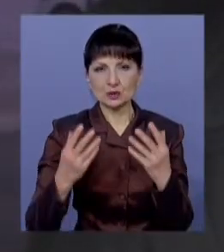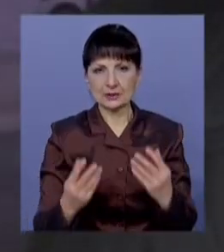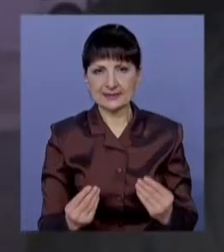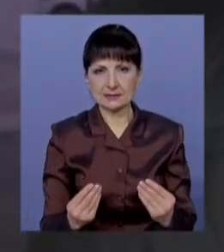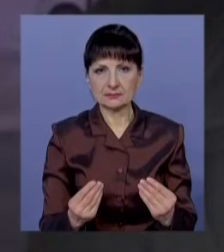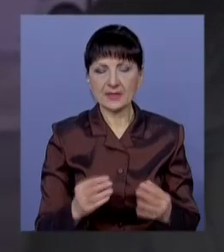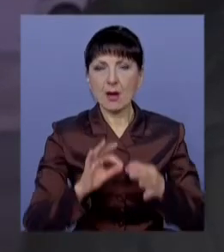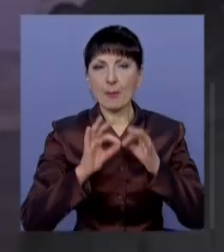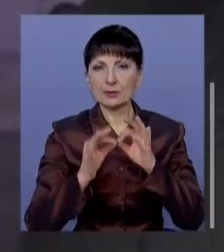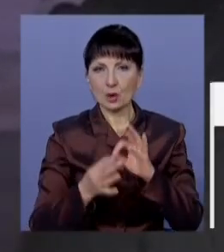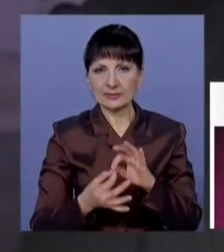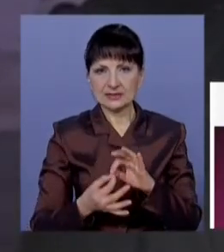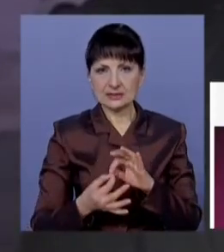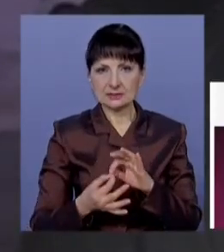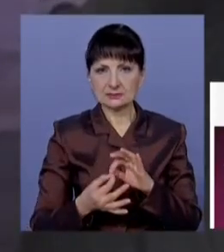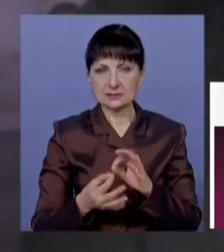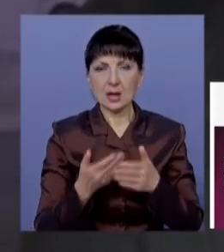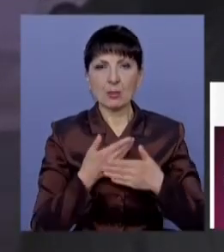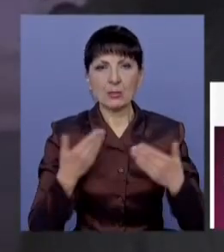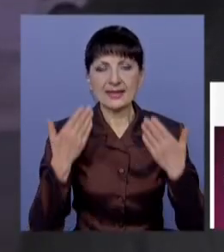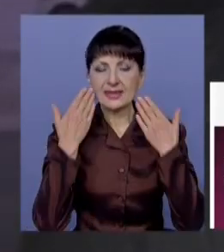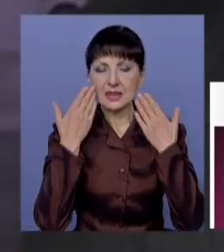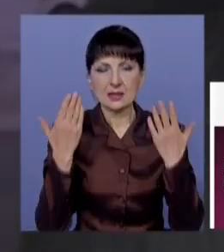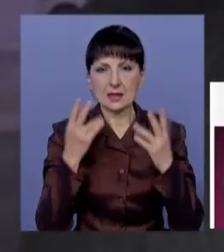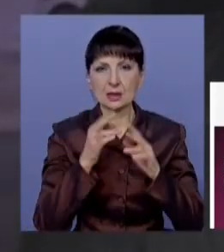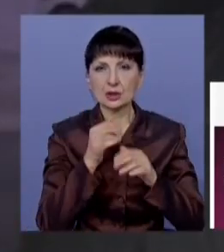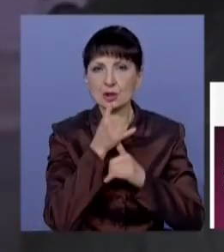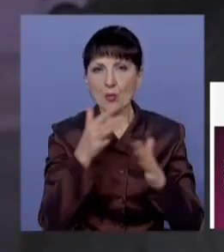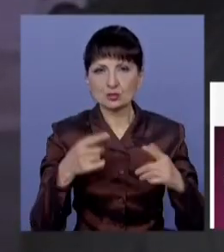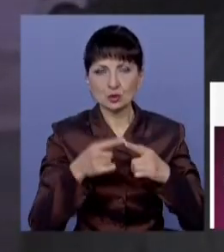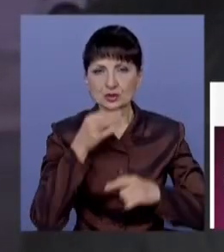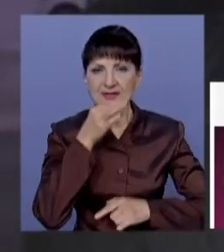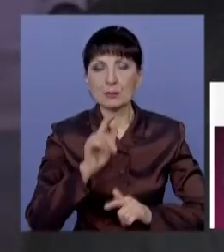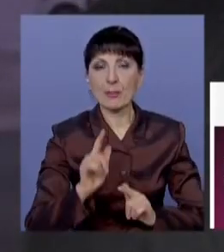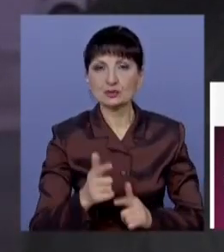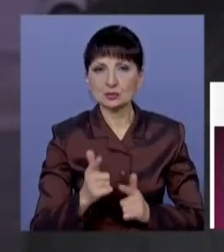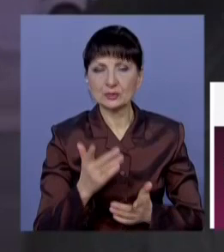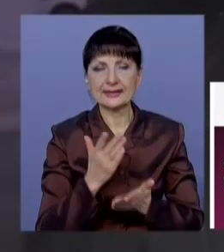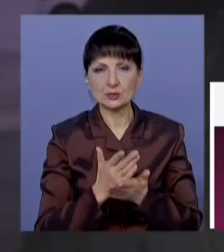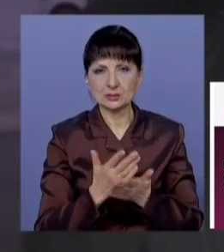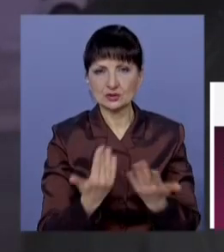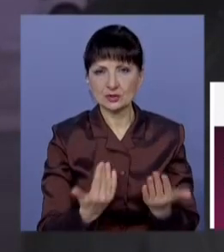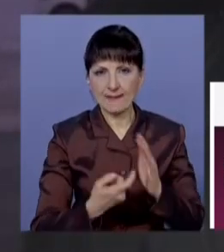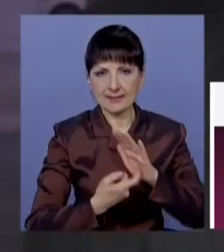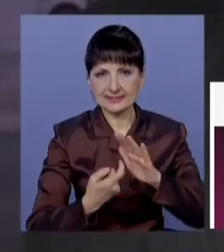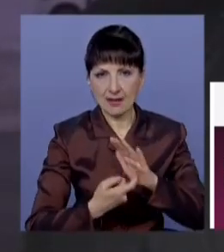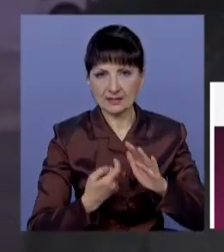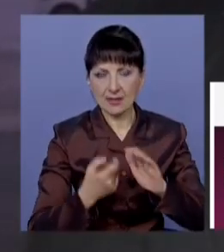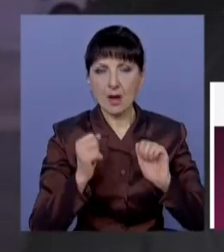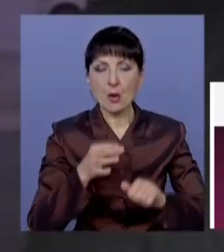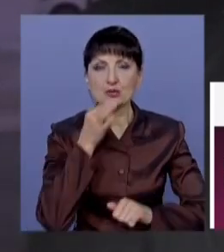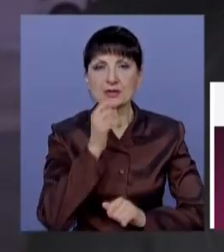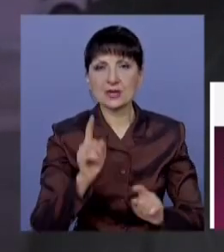день подробности мы не можем точно сказать. Почему? Потому что идет расследование. Могу только сказать,